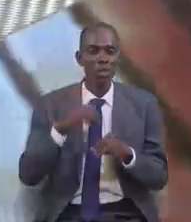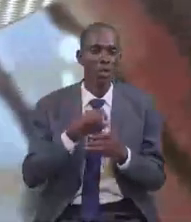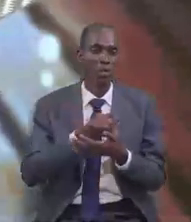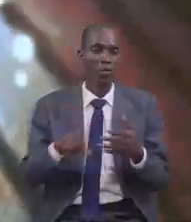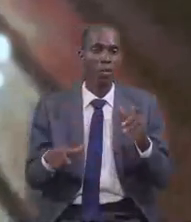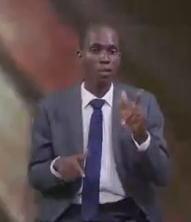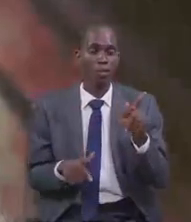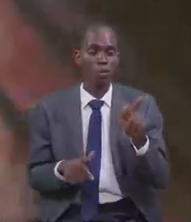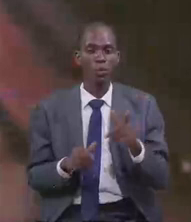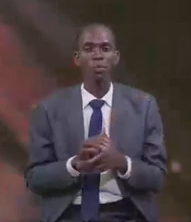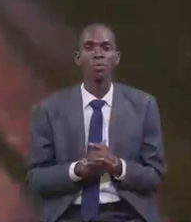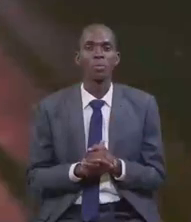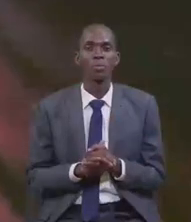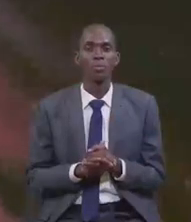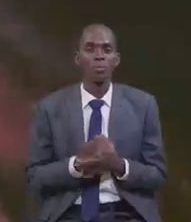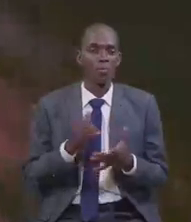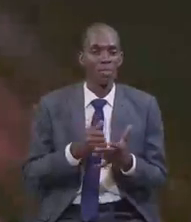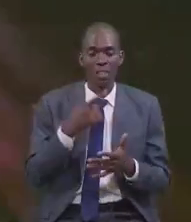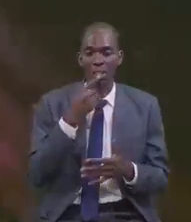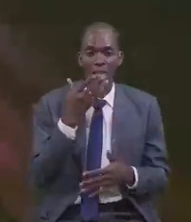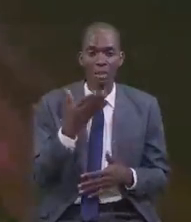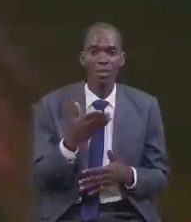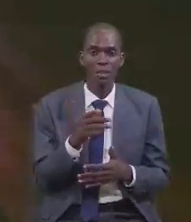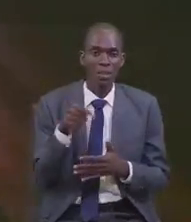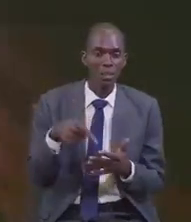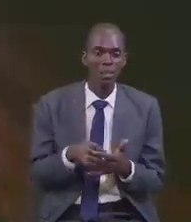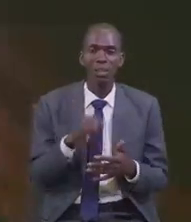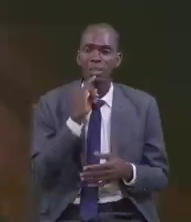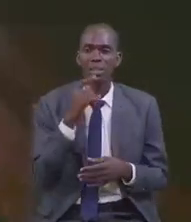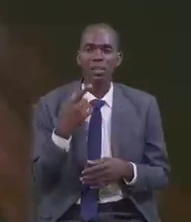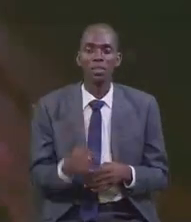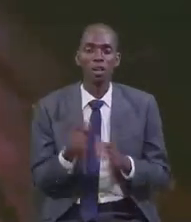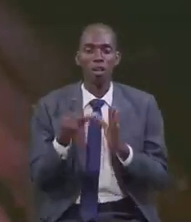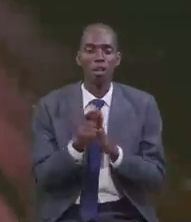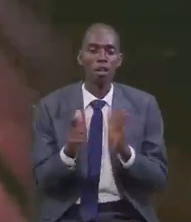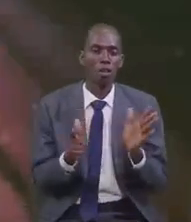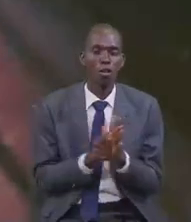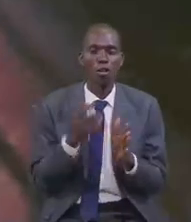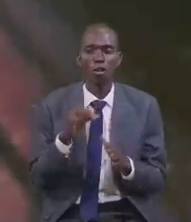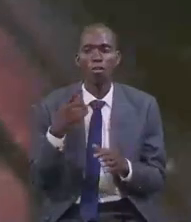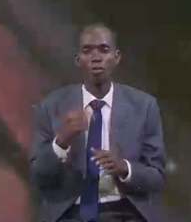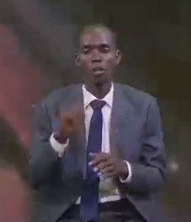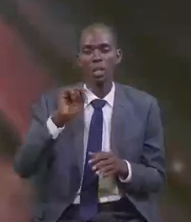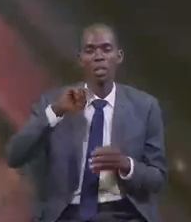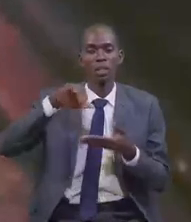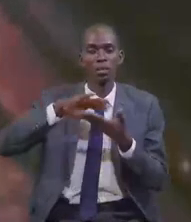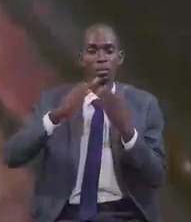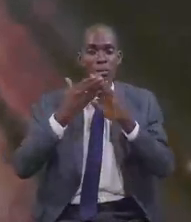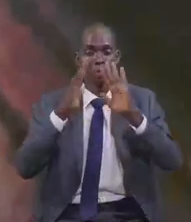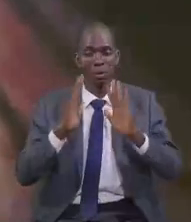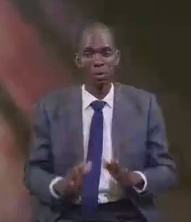21 dit, telle est la loi pour celui qui fait vœu